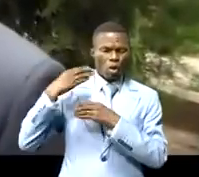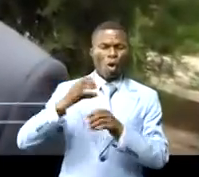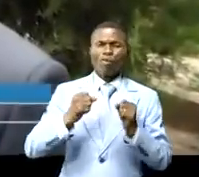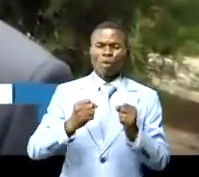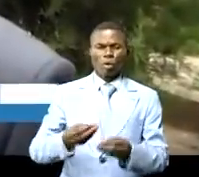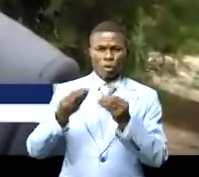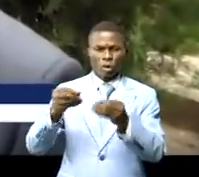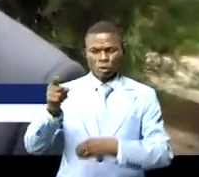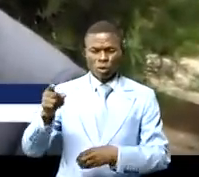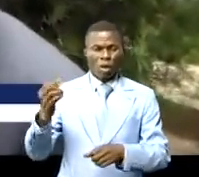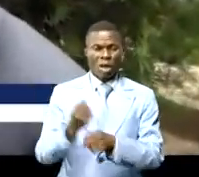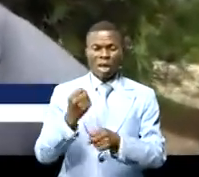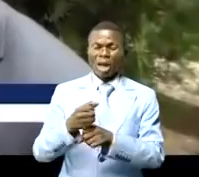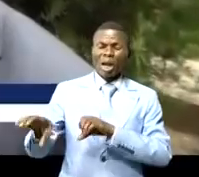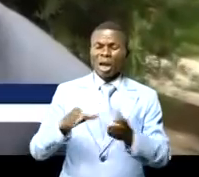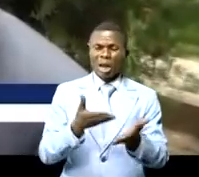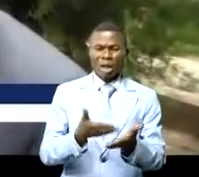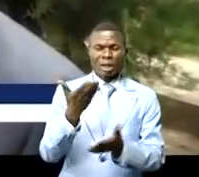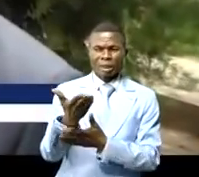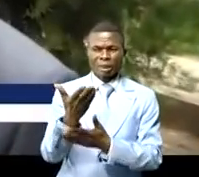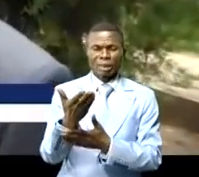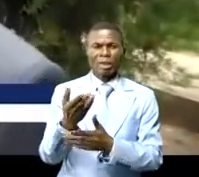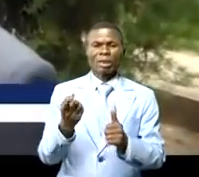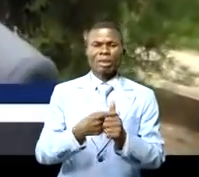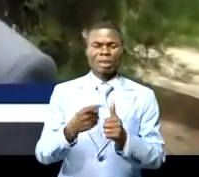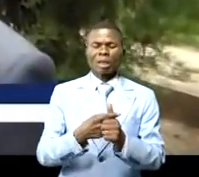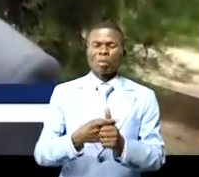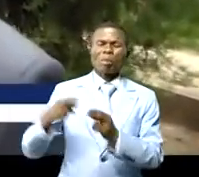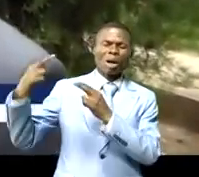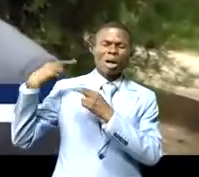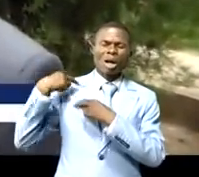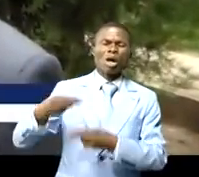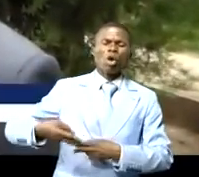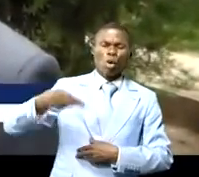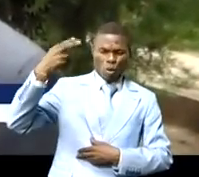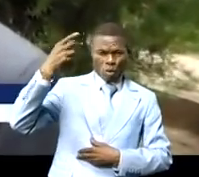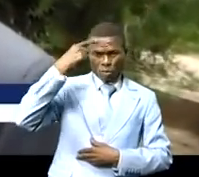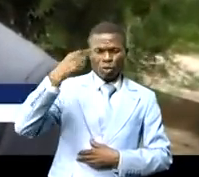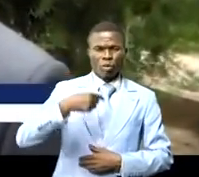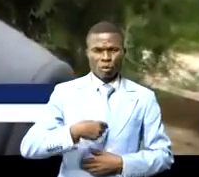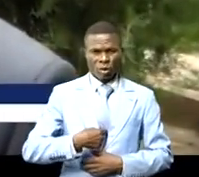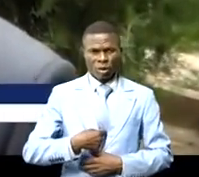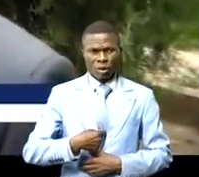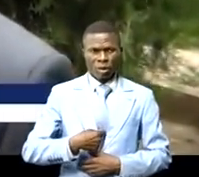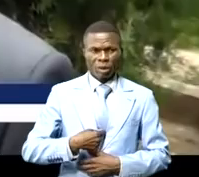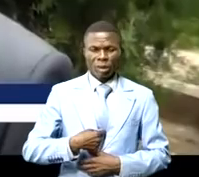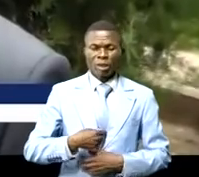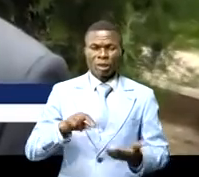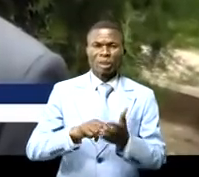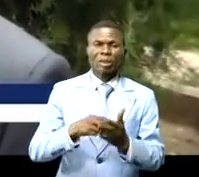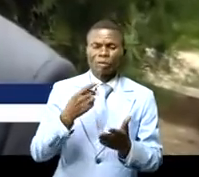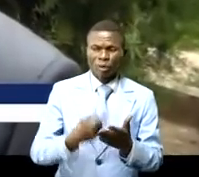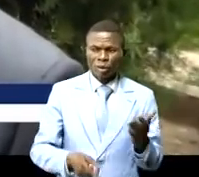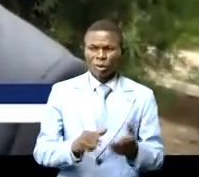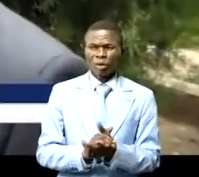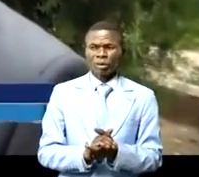grands événements comme ça, ça suscite en moi un sentiment de responsabilité et de redevabilité. Ça veut dire qu'on